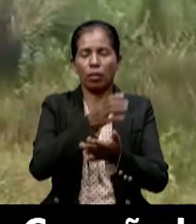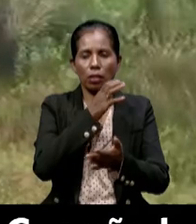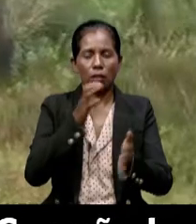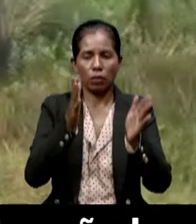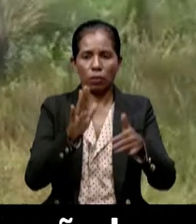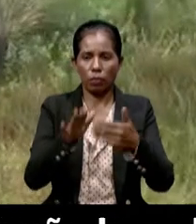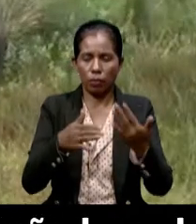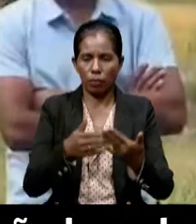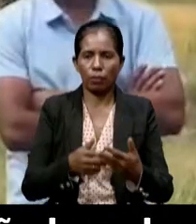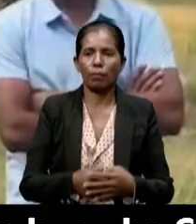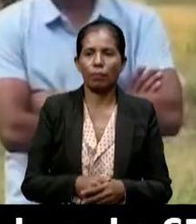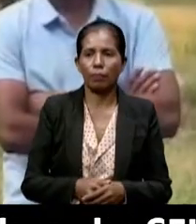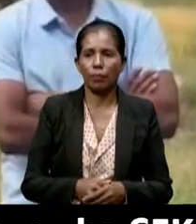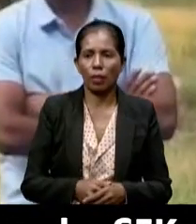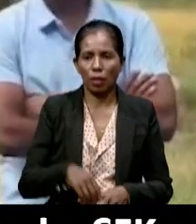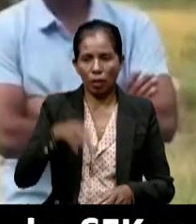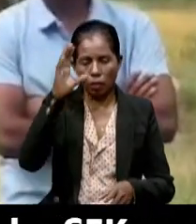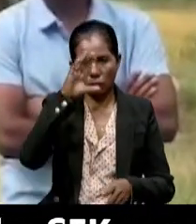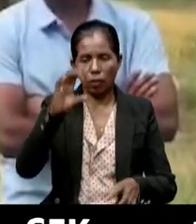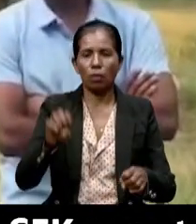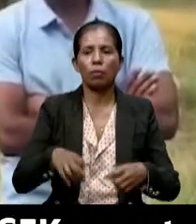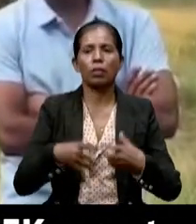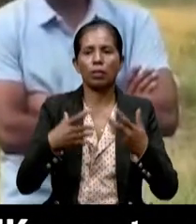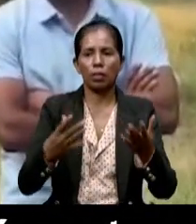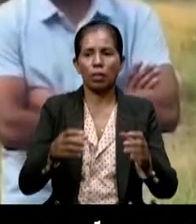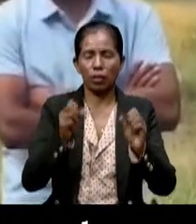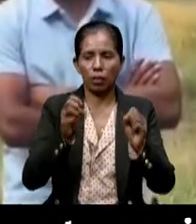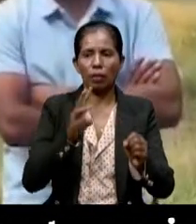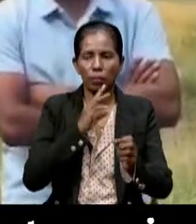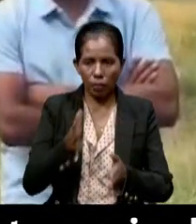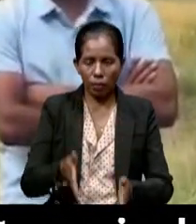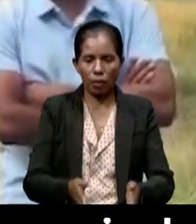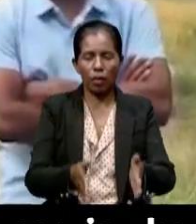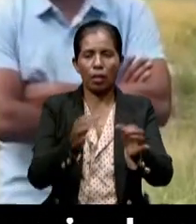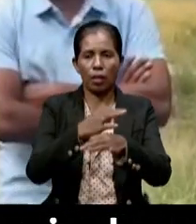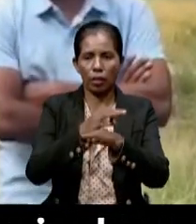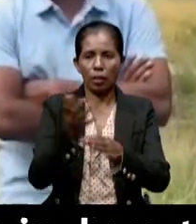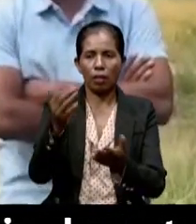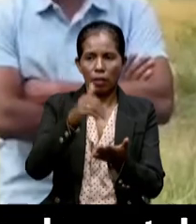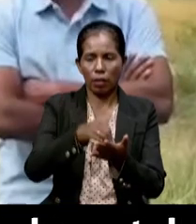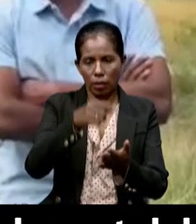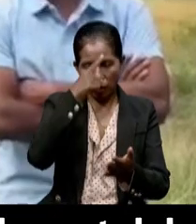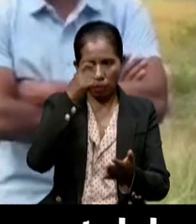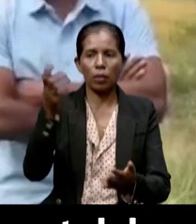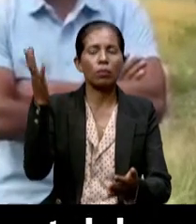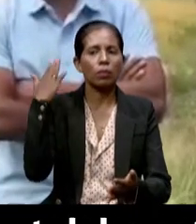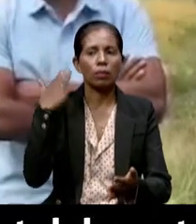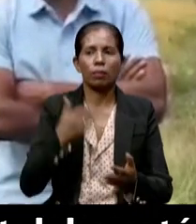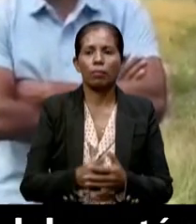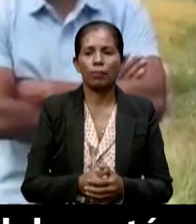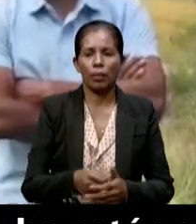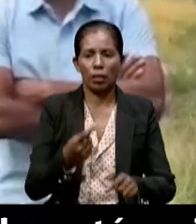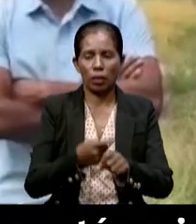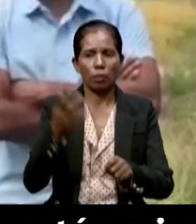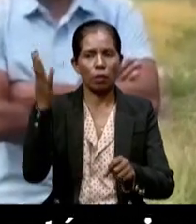sira. Buka manera sehingga atau berdalamnya beli normaliza. Tambah ulu ku tempu